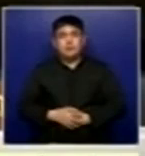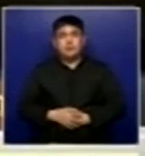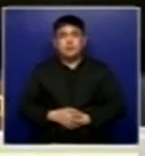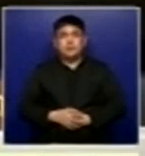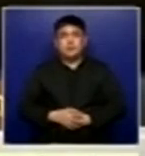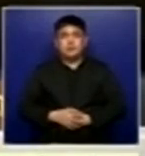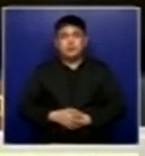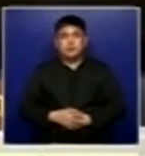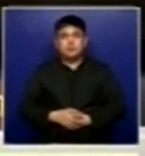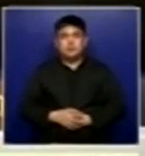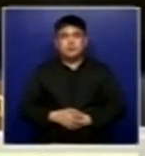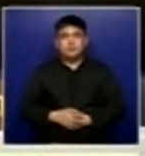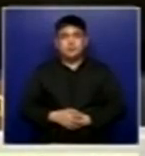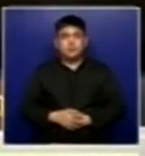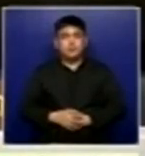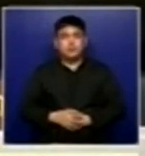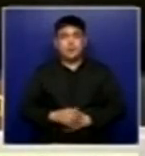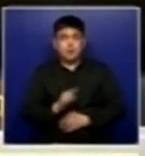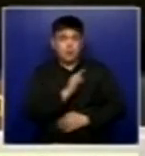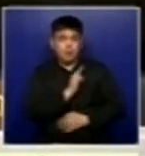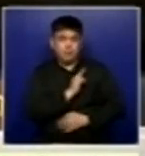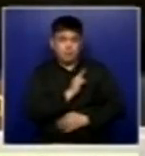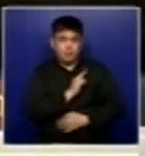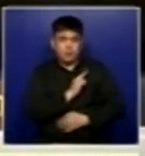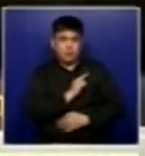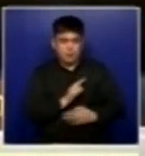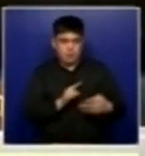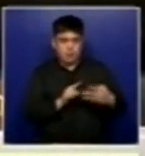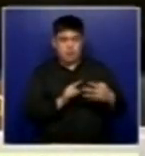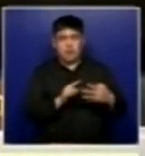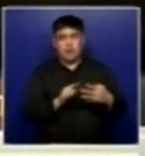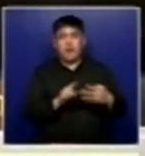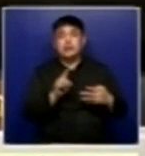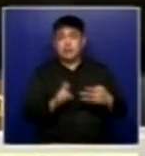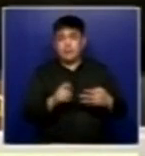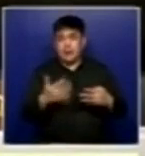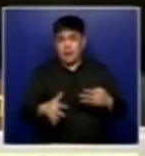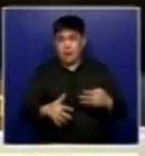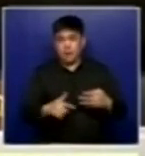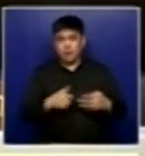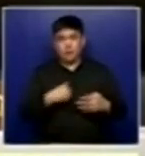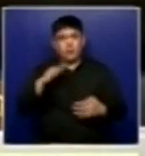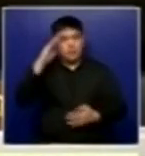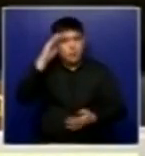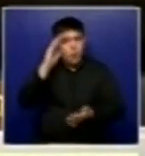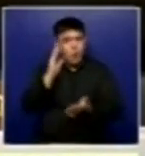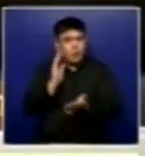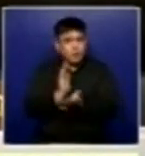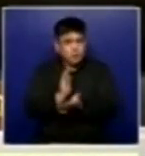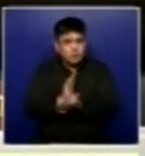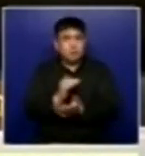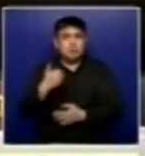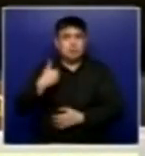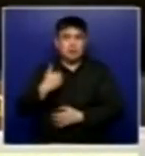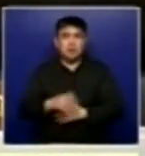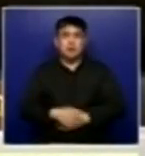เป็นเรื่องระหว่างผู้ก่อเหตุซึ่งเสียชีวิตไปแล้วนะครับกับผู้เสียชีวิตซึ่งเป็นที่ตำรวจนะครับซึ่งอาจจะมี